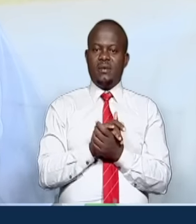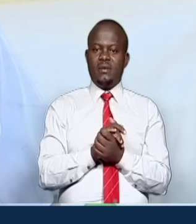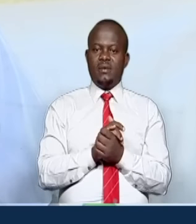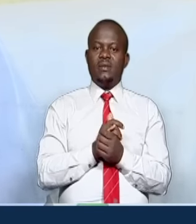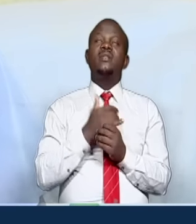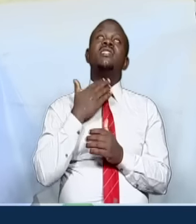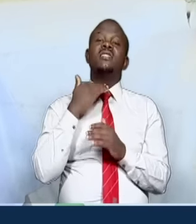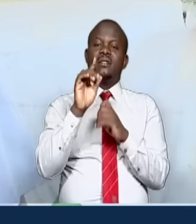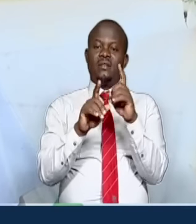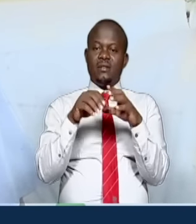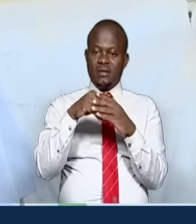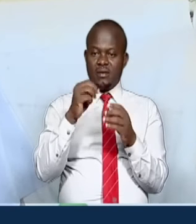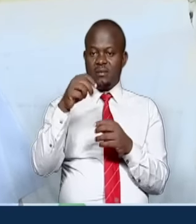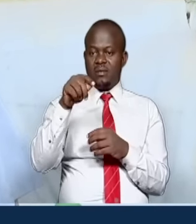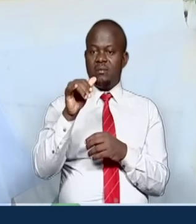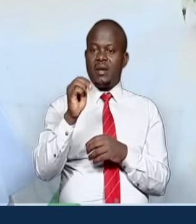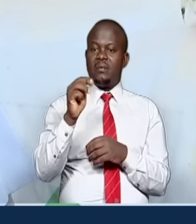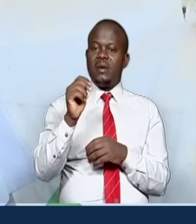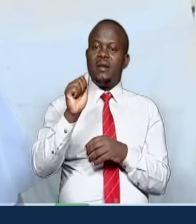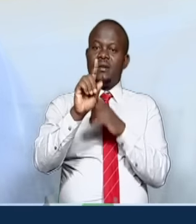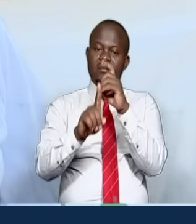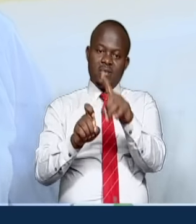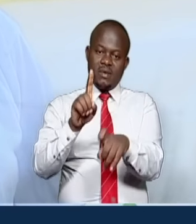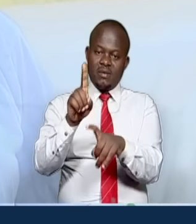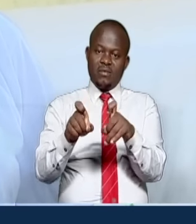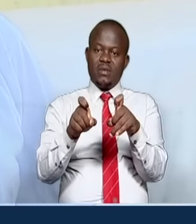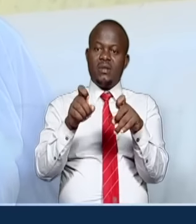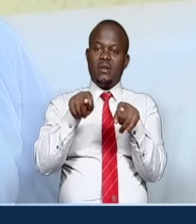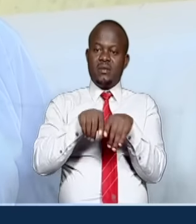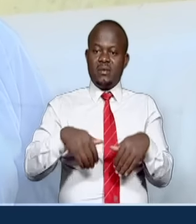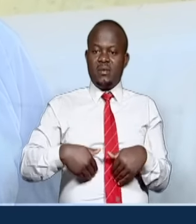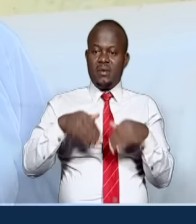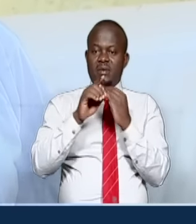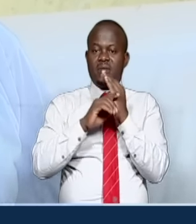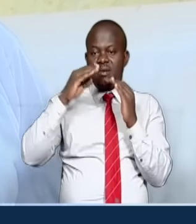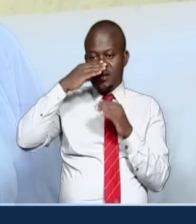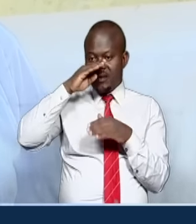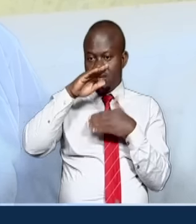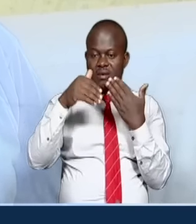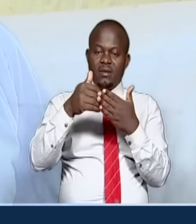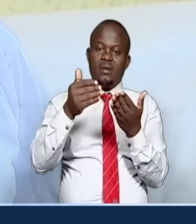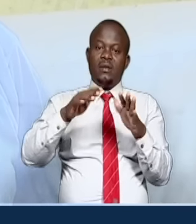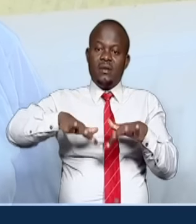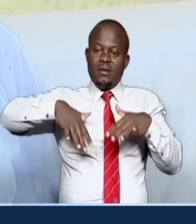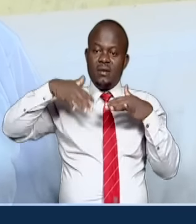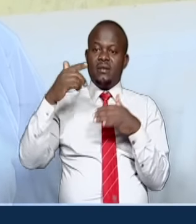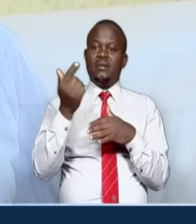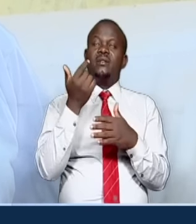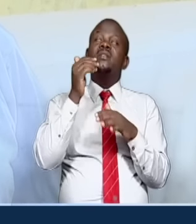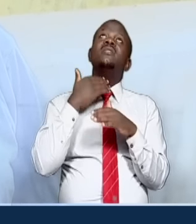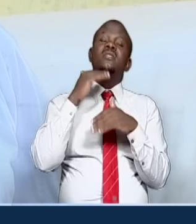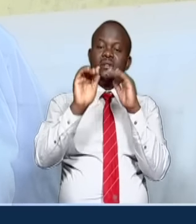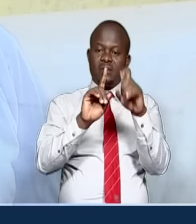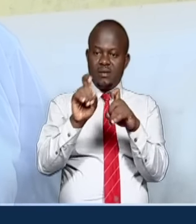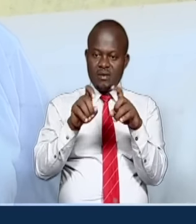mbaze umukandida Mpayimana Philippe n'urubyiruko rwo mu karere ka Nyanza, dufite stade imwe. Nagira ngo mbaze